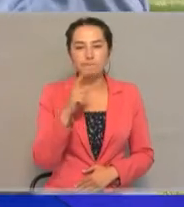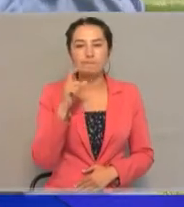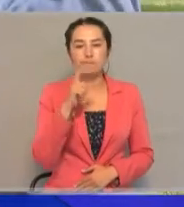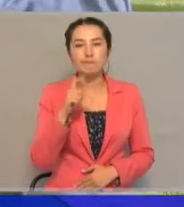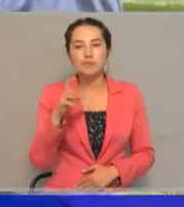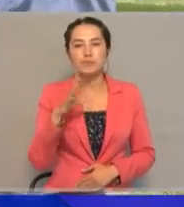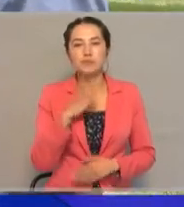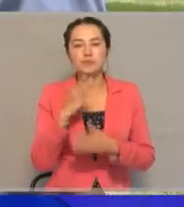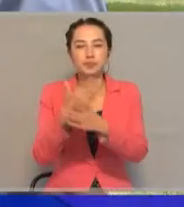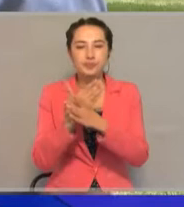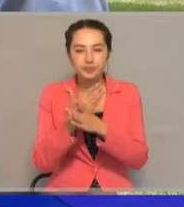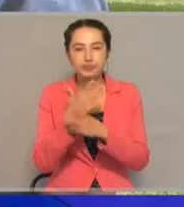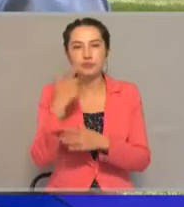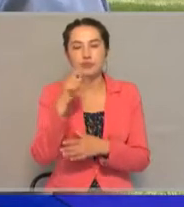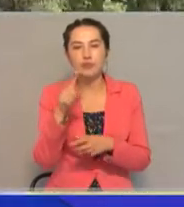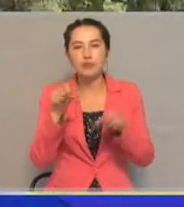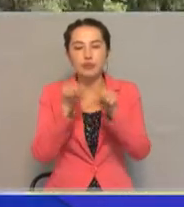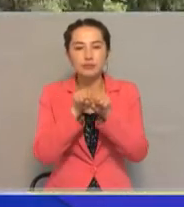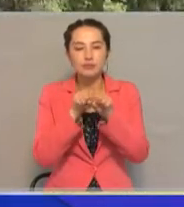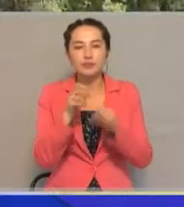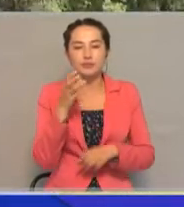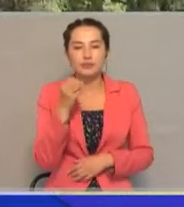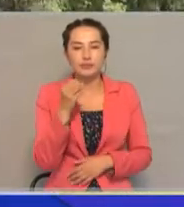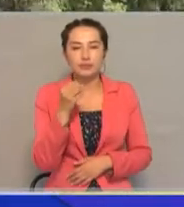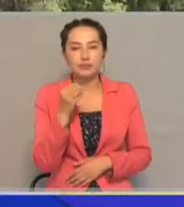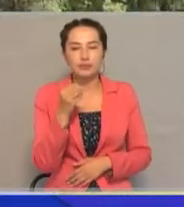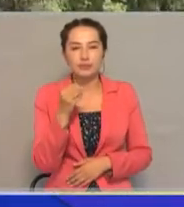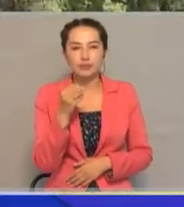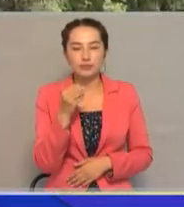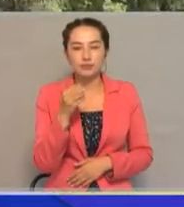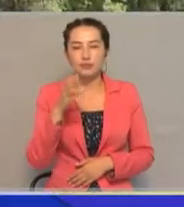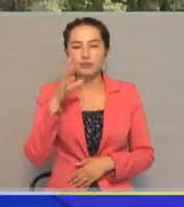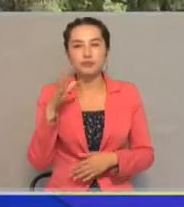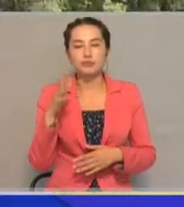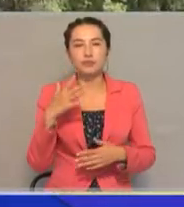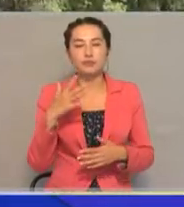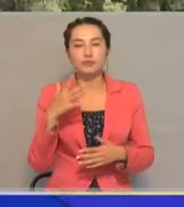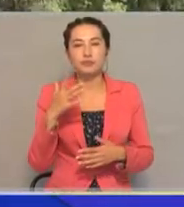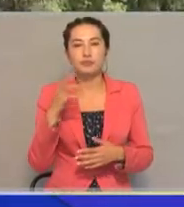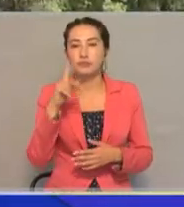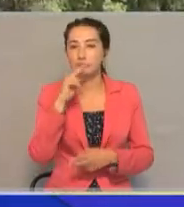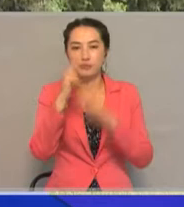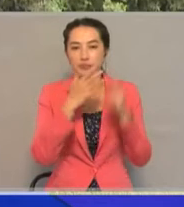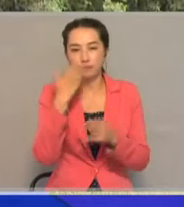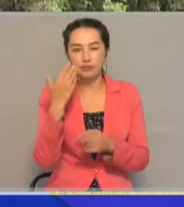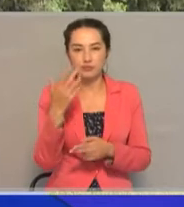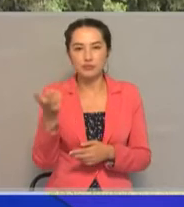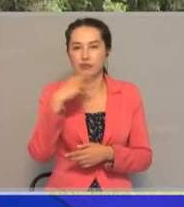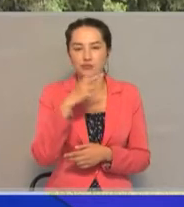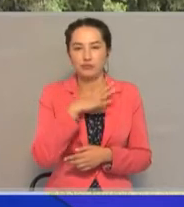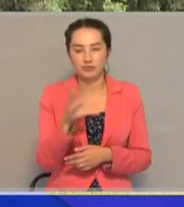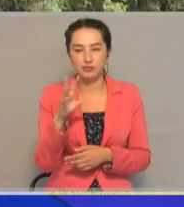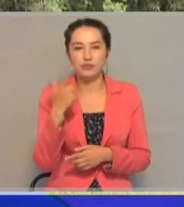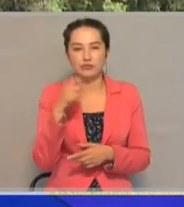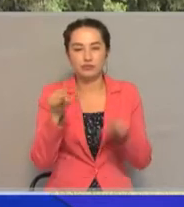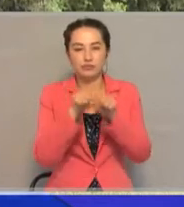Маған жәрдем берді, ғаз келді. Епті бақта жаңа қимылдамаса, ойлақта қимылдамаса, бұлайша айтқанда, сөздің